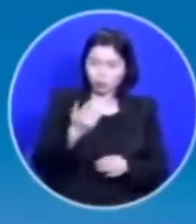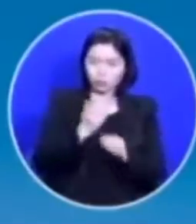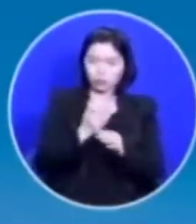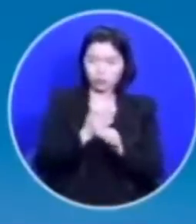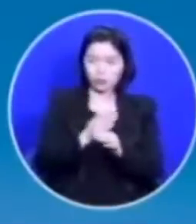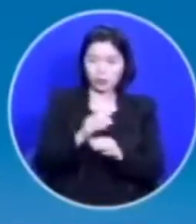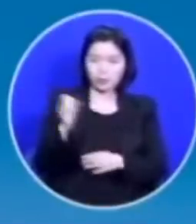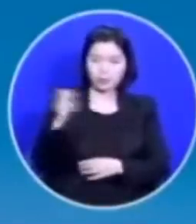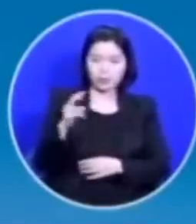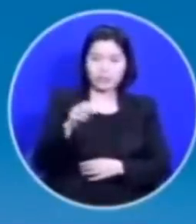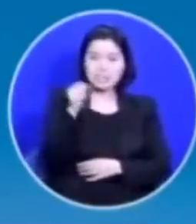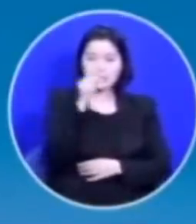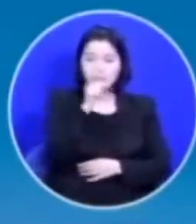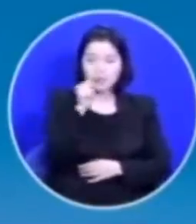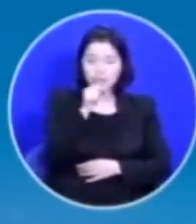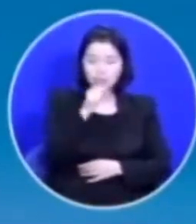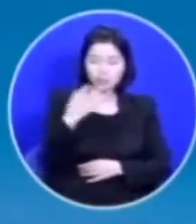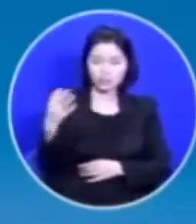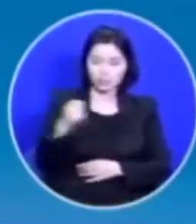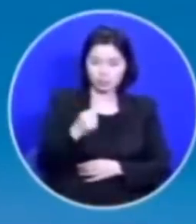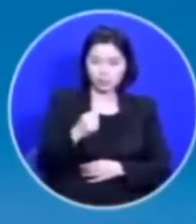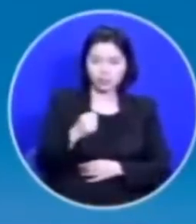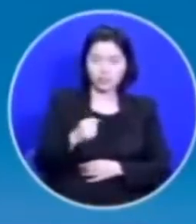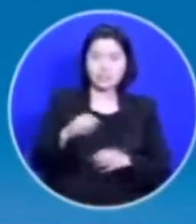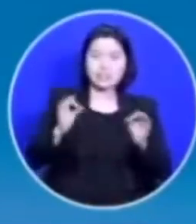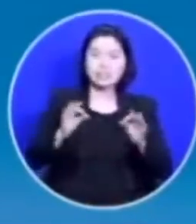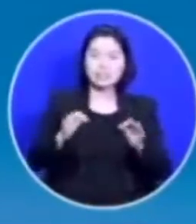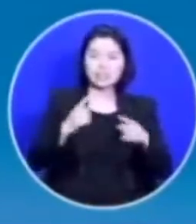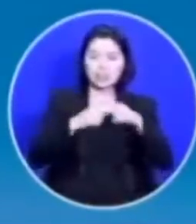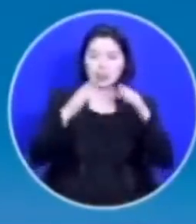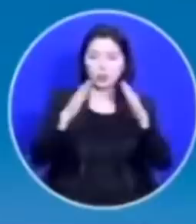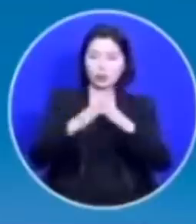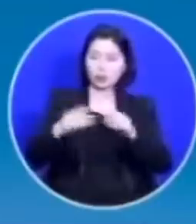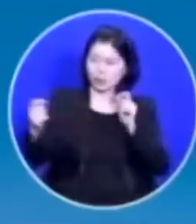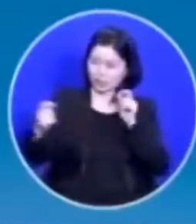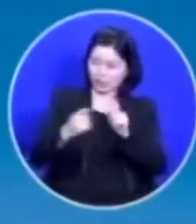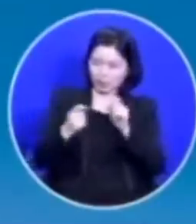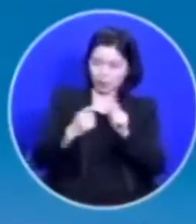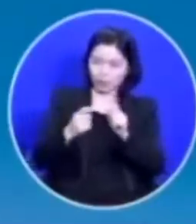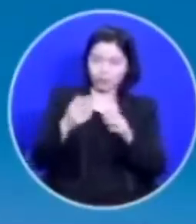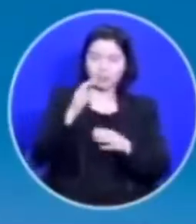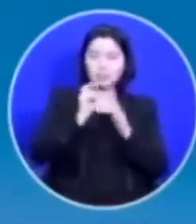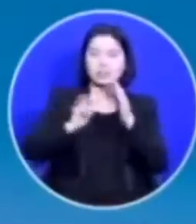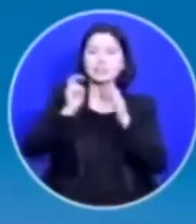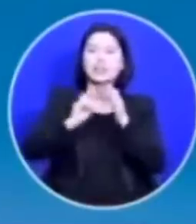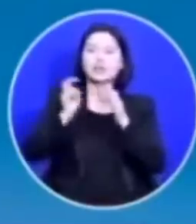다시 마이크를 잡더니 이제는 교회가 가까워져 쓴 이 찬송가를 부르잖아요